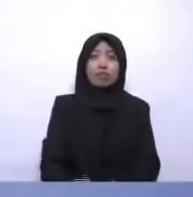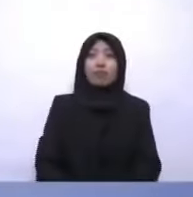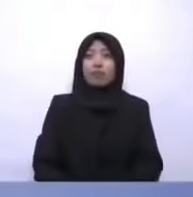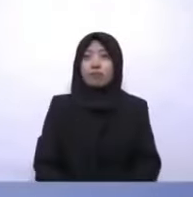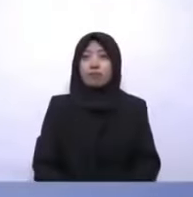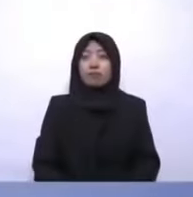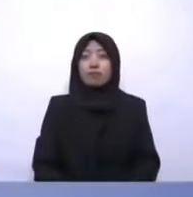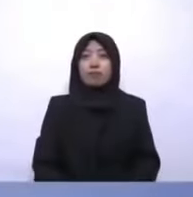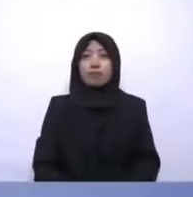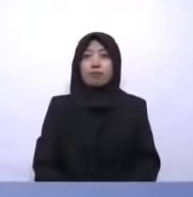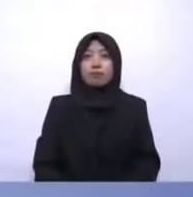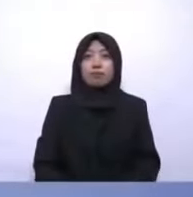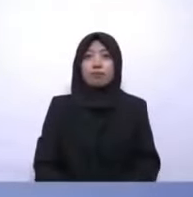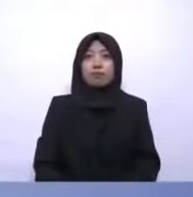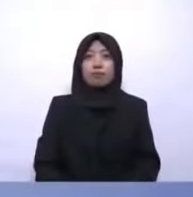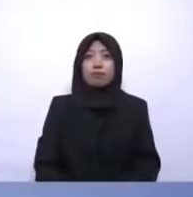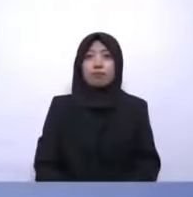berbicara.